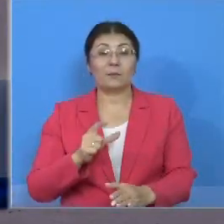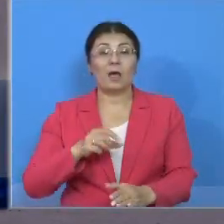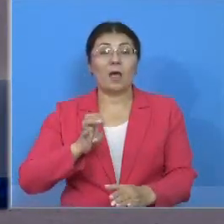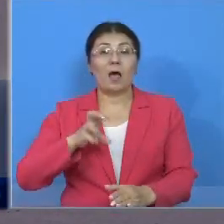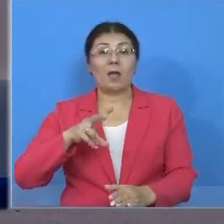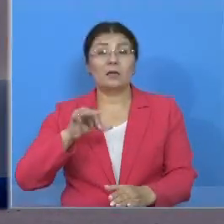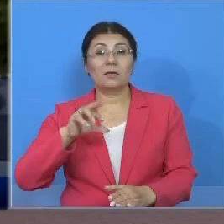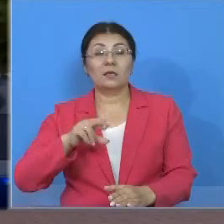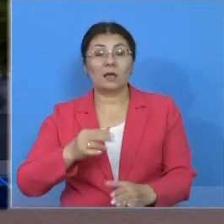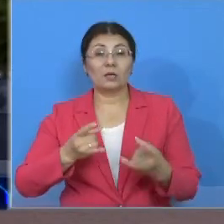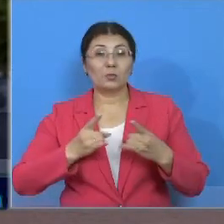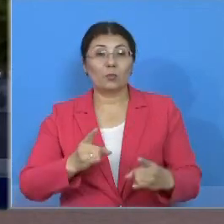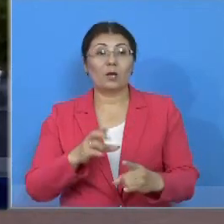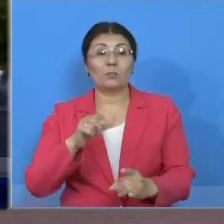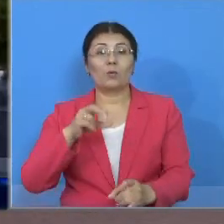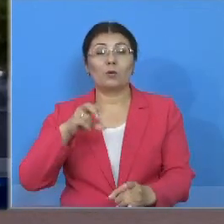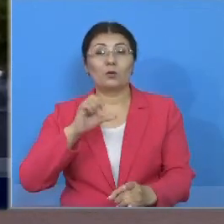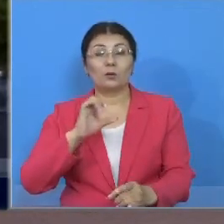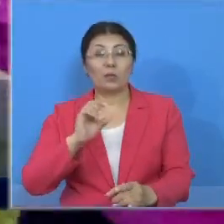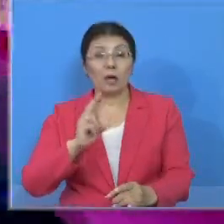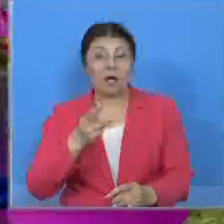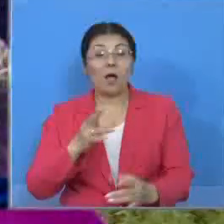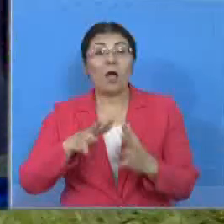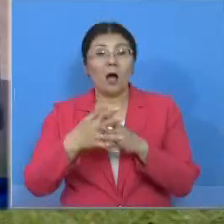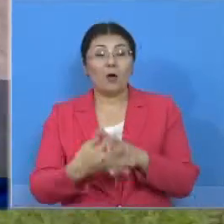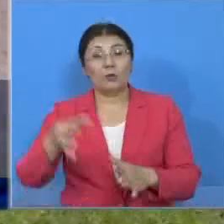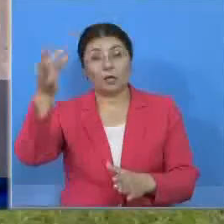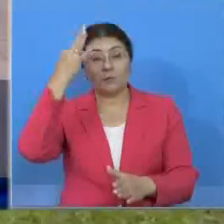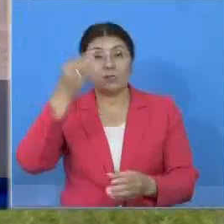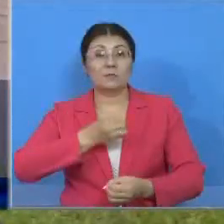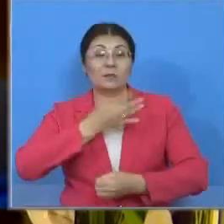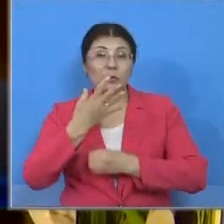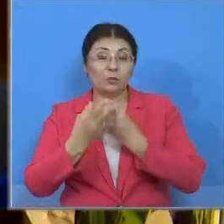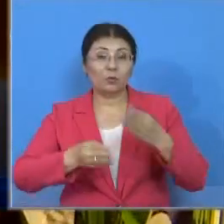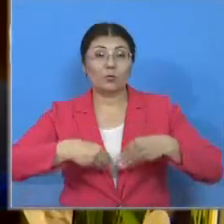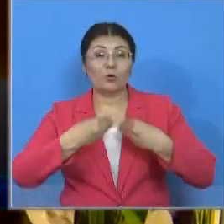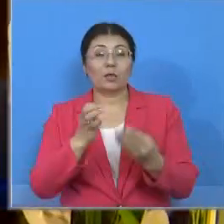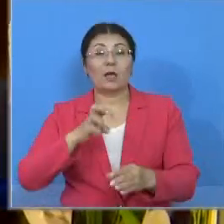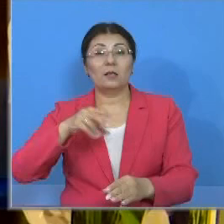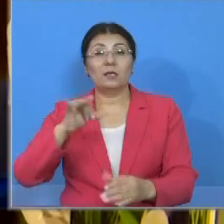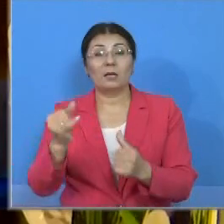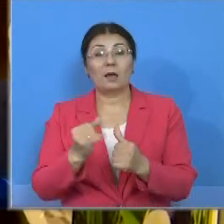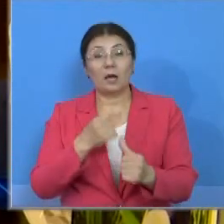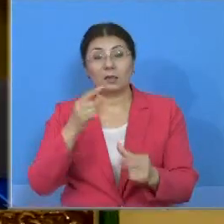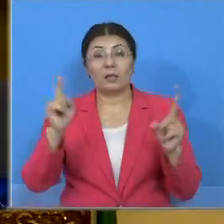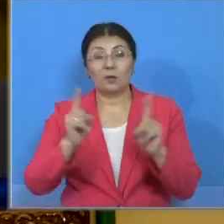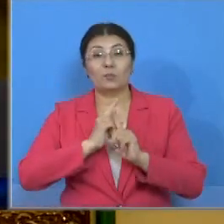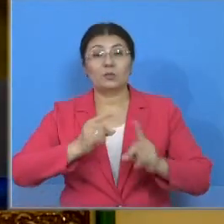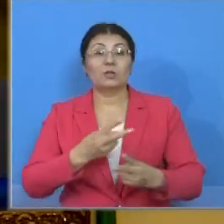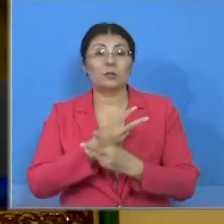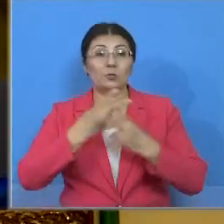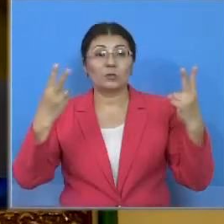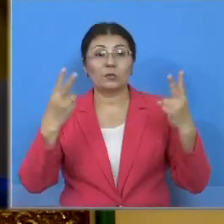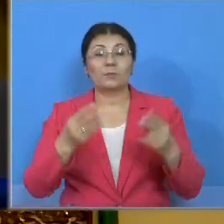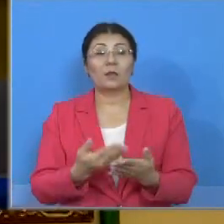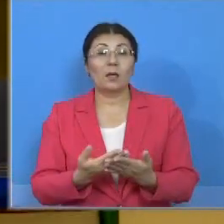Молдағұлова туған Бұлақ ауылына соғып ерлікке тағзым етті. Ескерткіш бюстке гүл қойды. Әлия атындағы музейді де көрді. Сонда бұл жерде